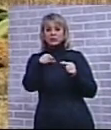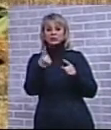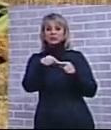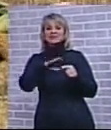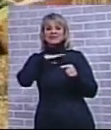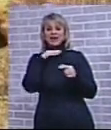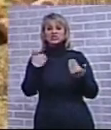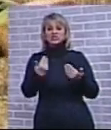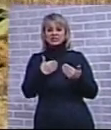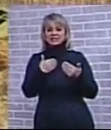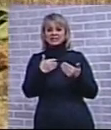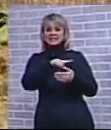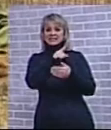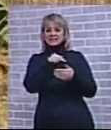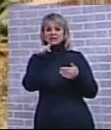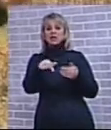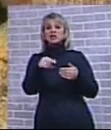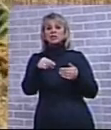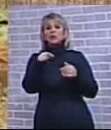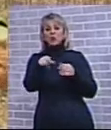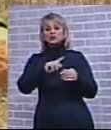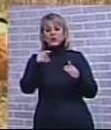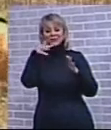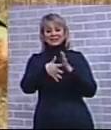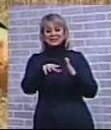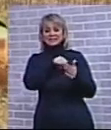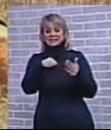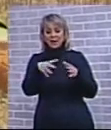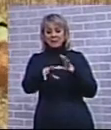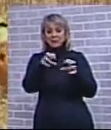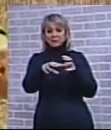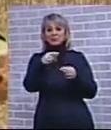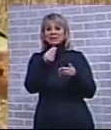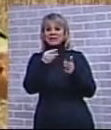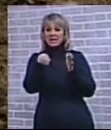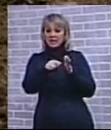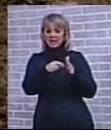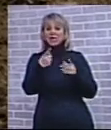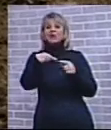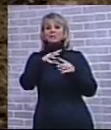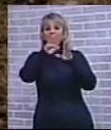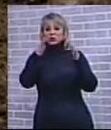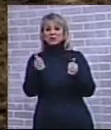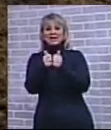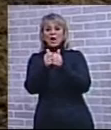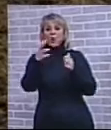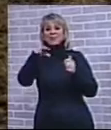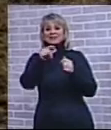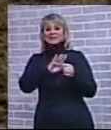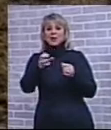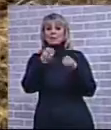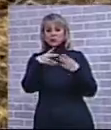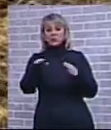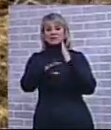есть хватит жизненных сил ему самому достать пропитание, так сказать. В питомнике рядом с Обливской